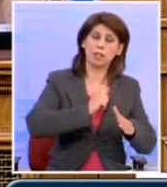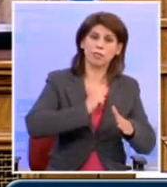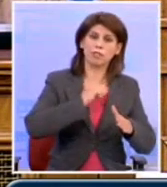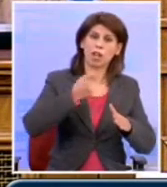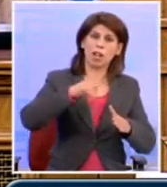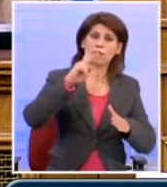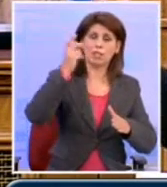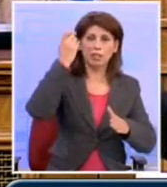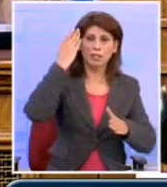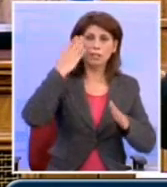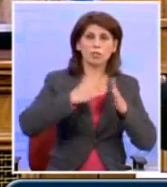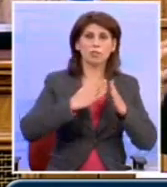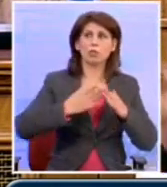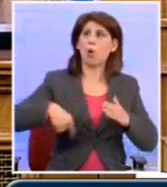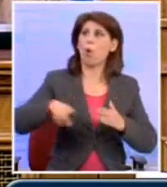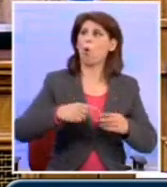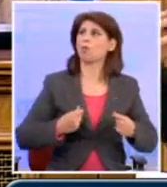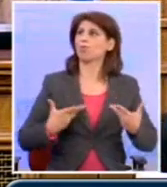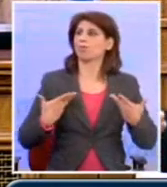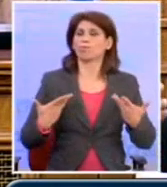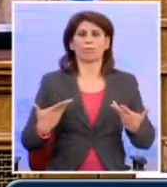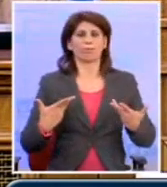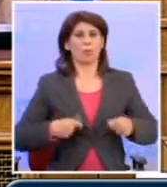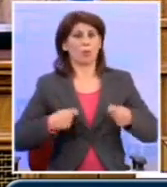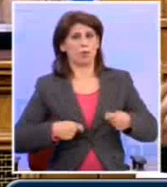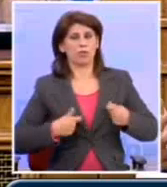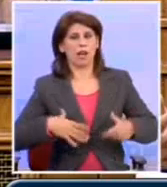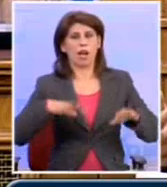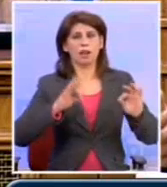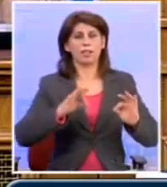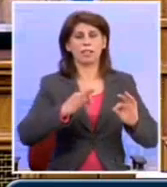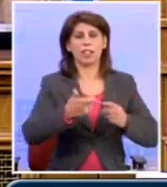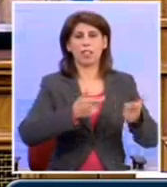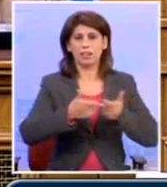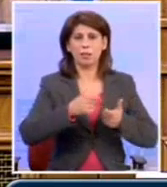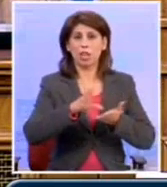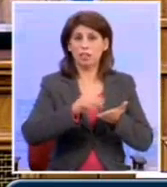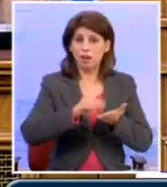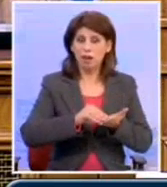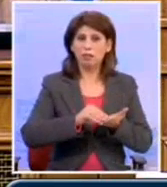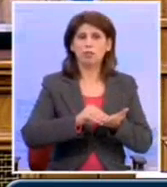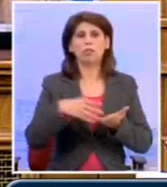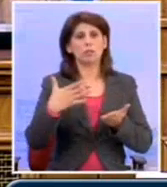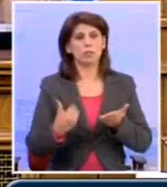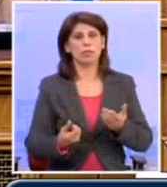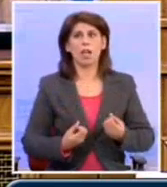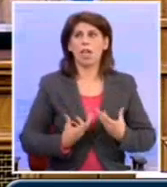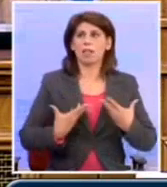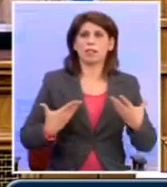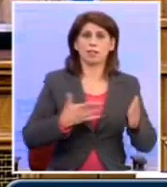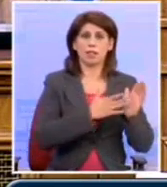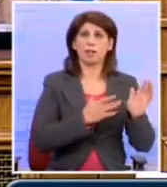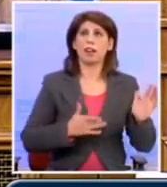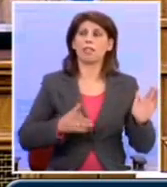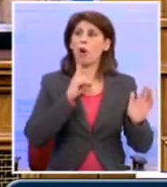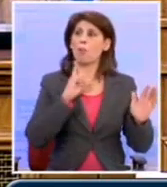αυξήθηκαν οι τιμές των σπιτιών, όλοι νιώσαν πιο πλούσιοι, άρχισε ένας δανεισμός, άρχισε μια υπερκατανάλωση, μια κατανάλωση, υπήρξε η αίσθηση ότι η Ιρλανδία